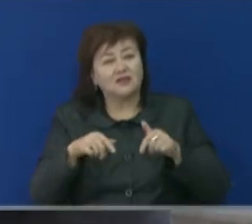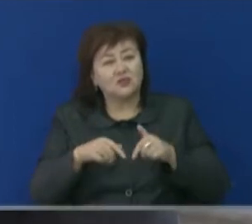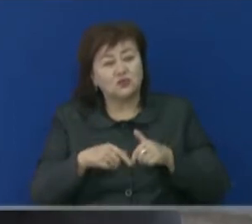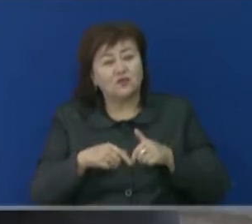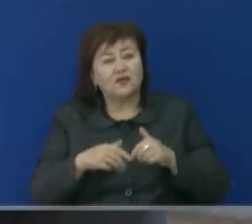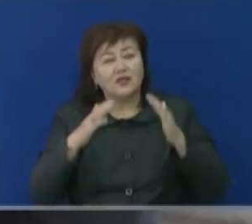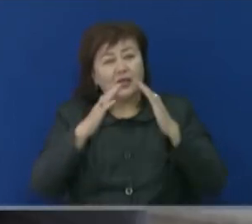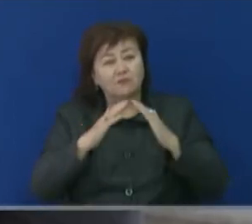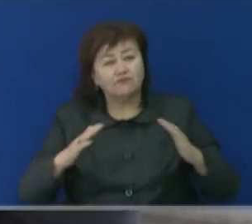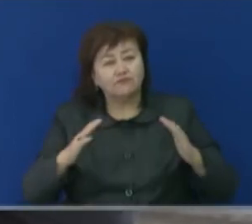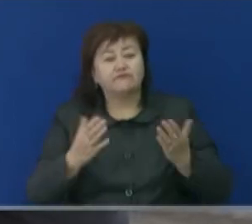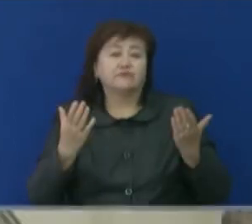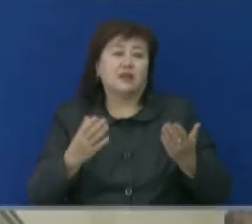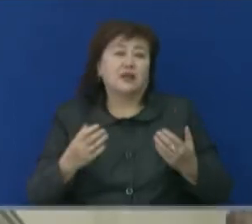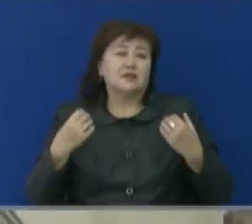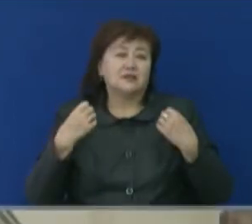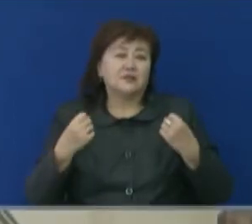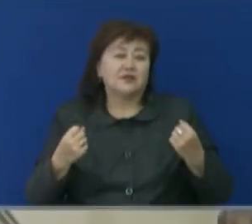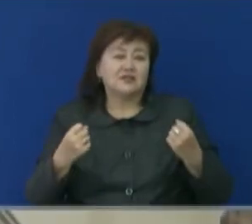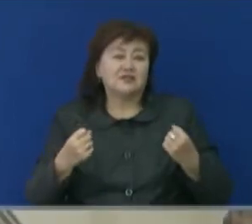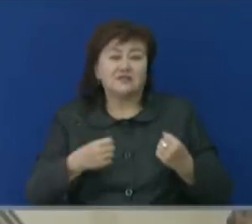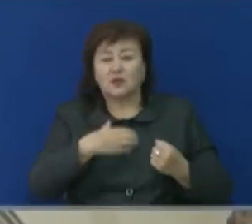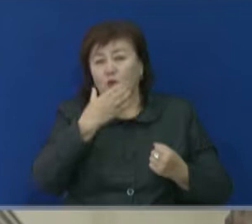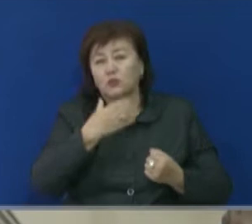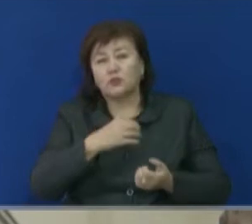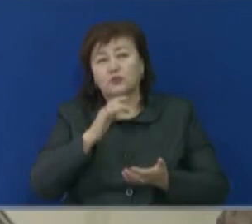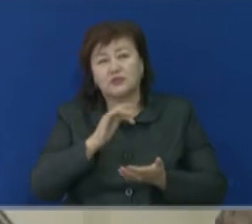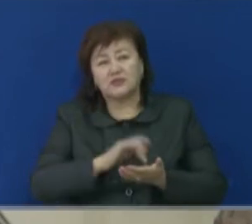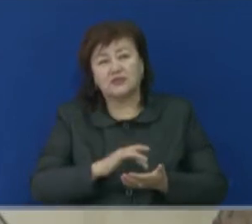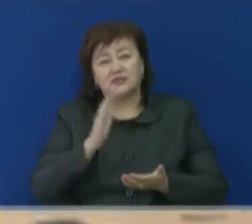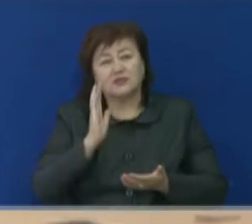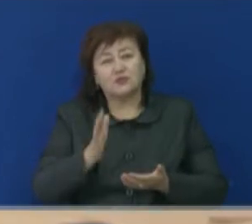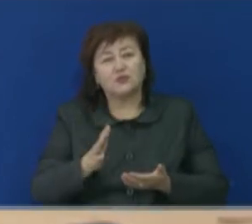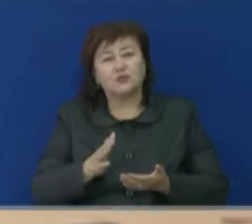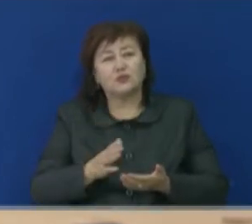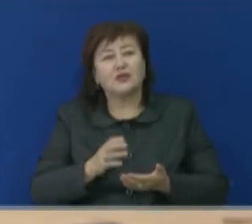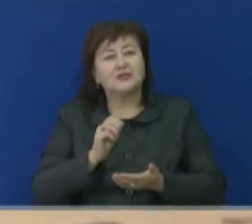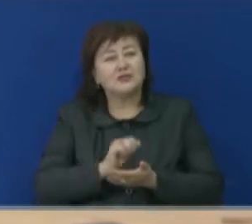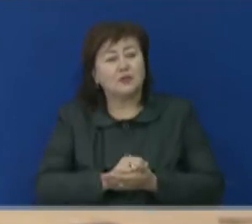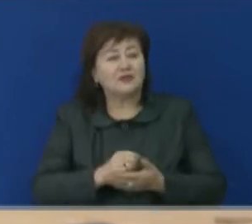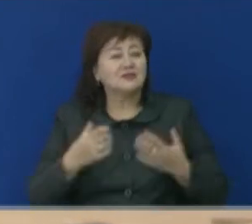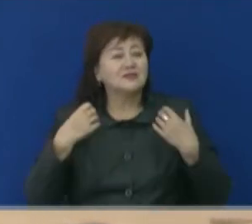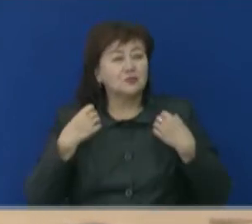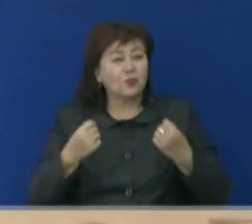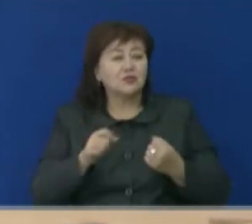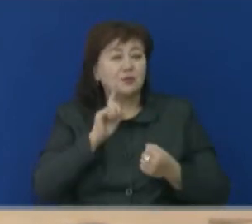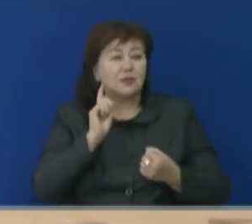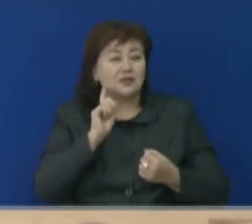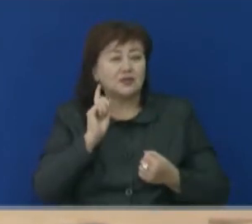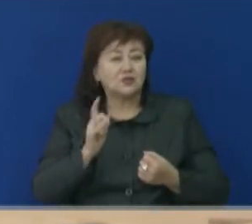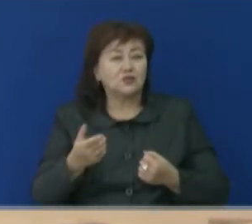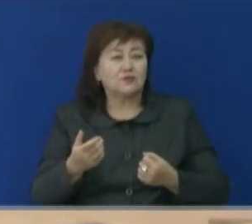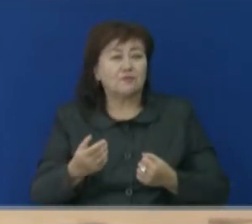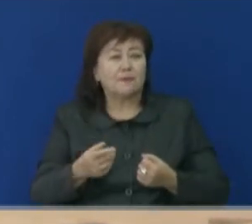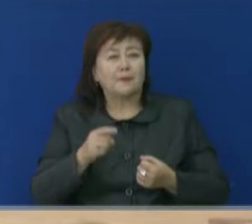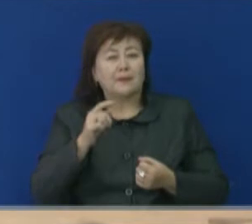кешенде спорт, мәдениет, денсаулық саласының мамандары жайғасатын болады. Осы мамыр айында осы бұрынғы интернат,